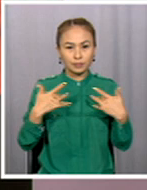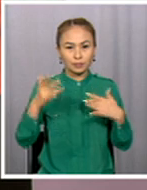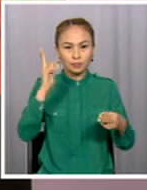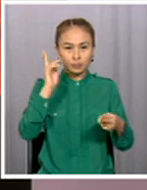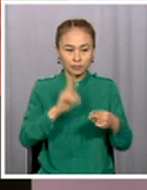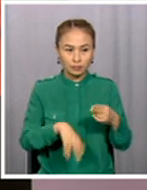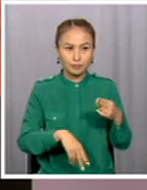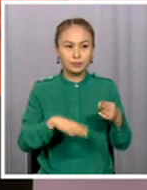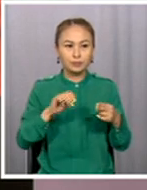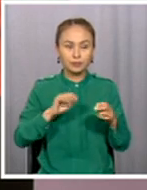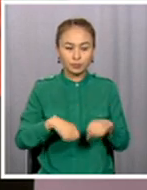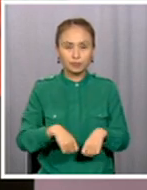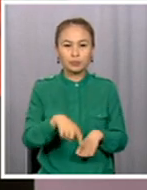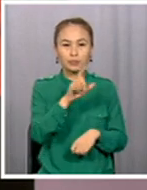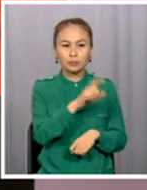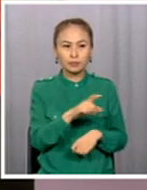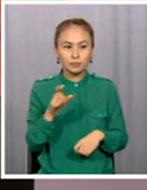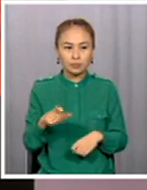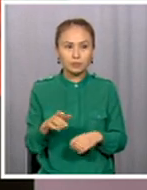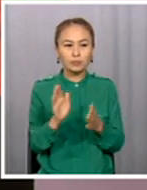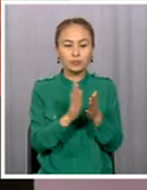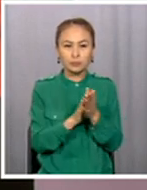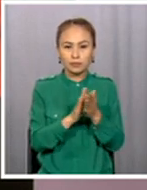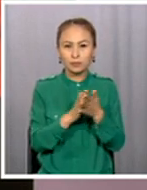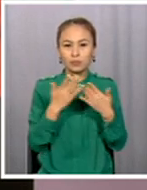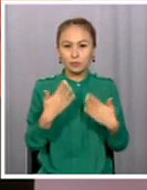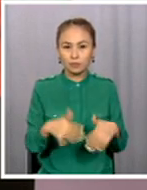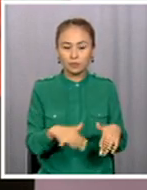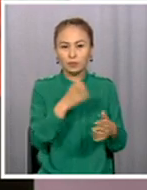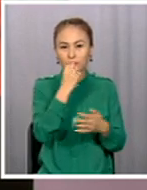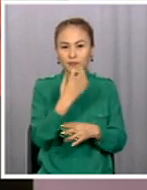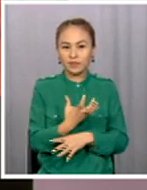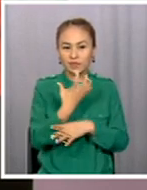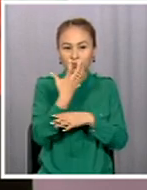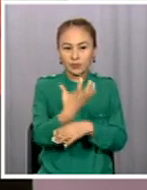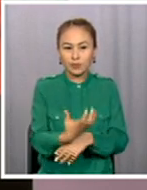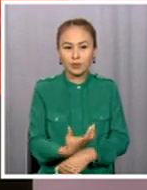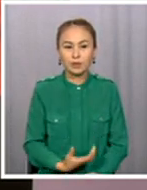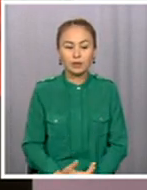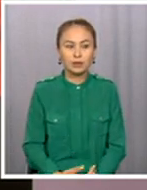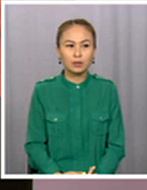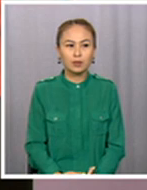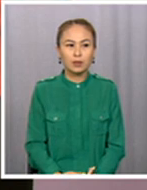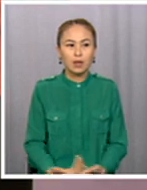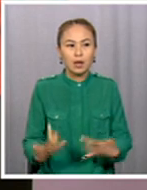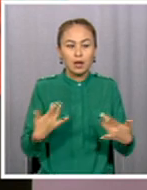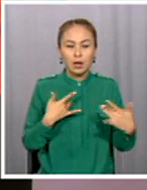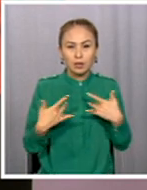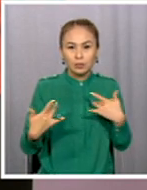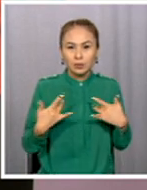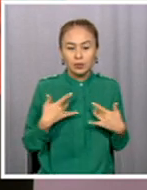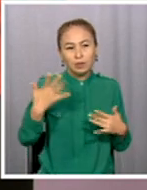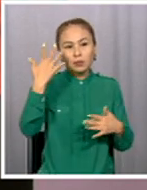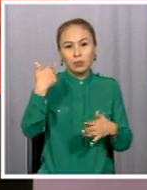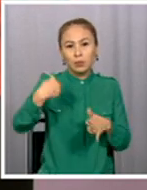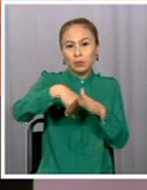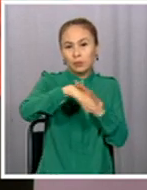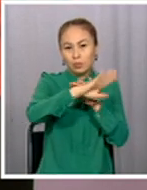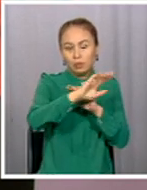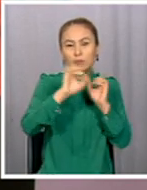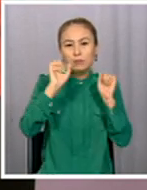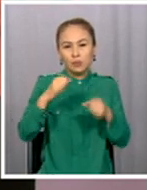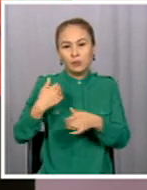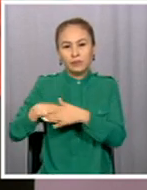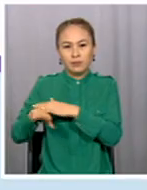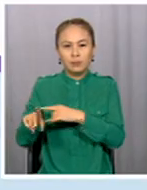кейін көрермендер әртістерге қол соғып, гүл шоқтарын сыйлайды. Актерлер сахнадан кеткенде ғана залдан